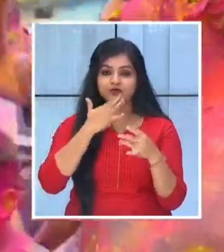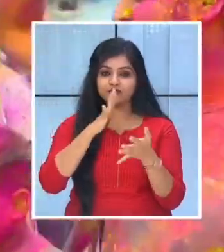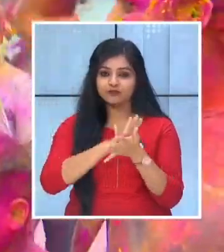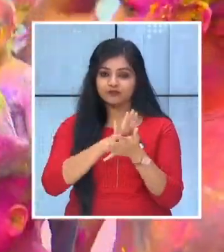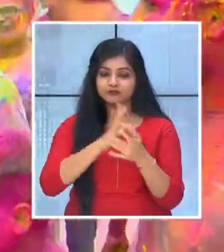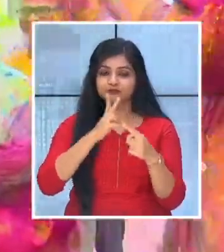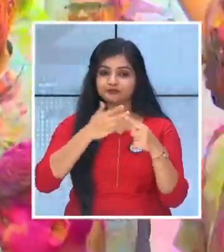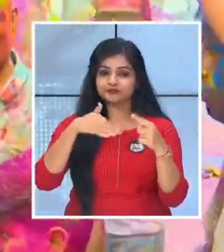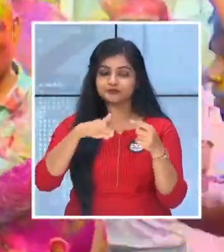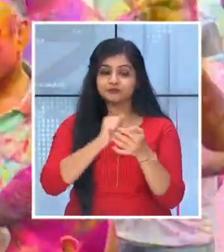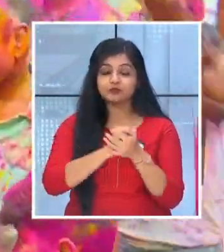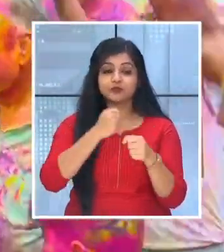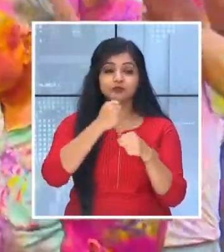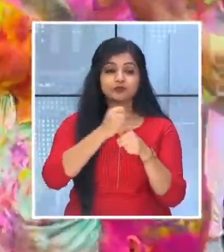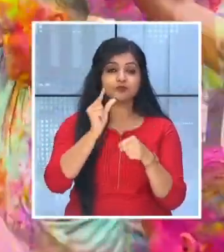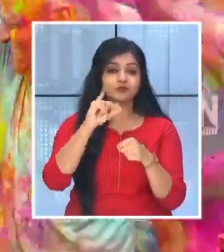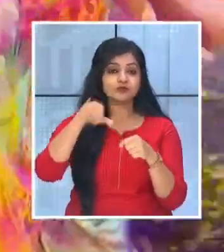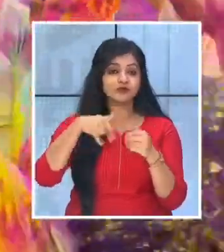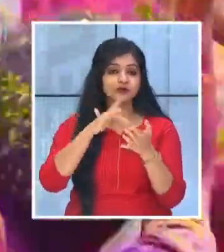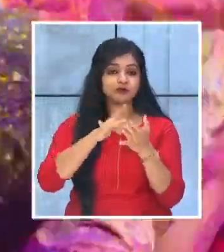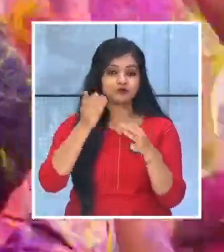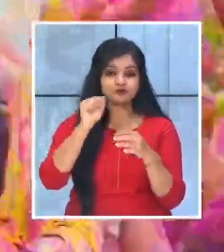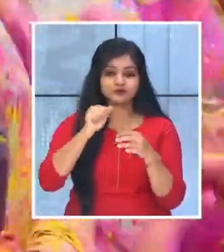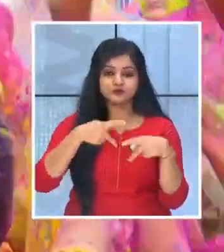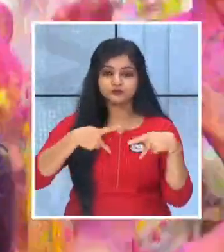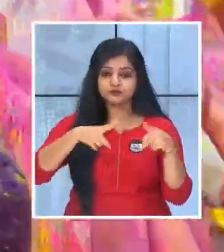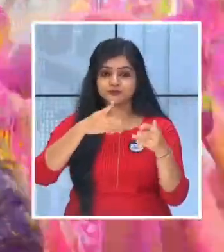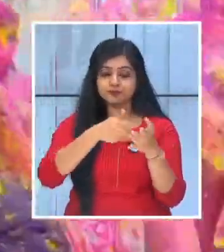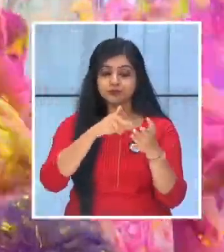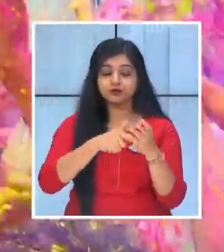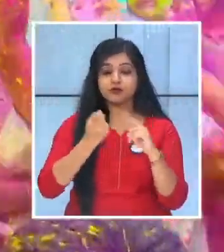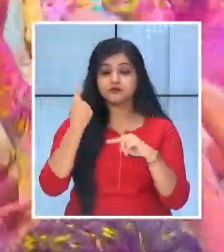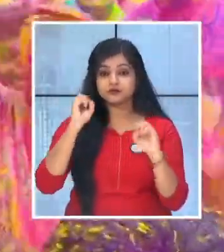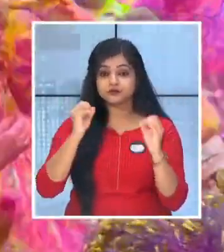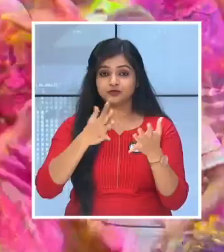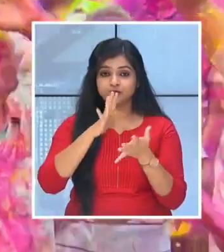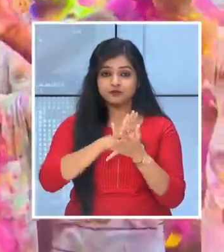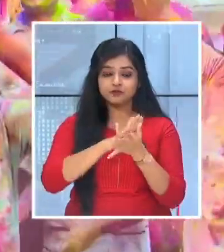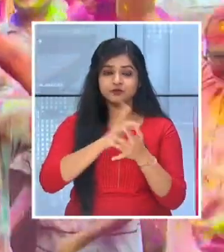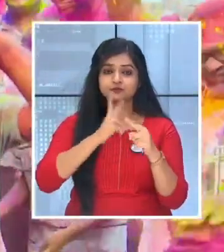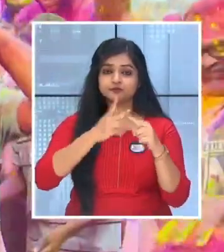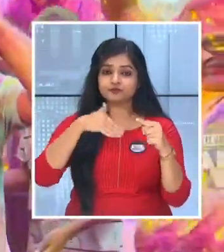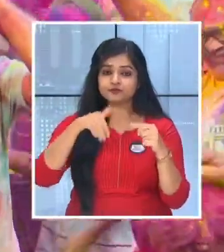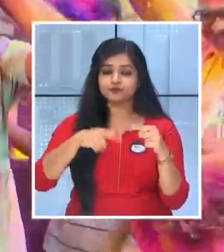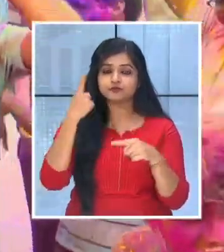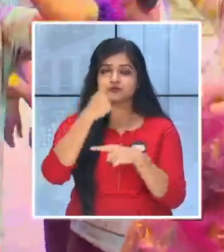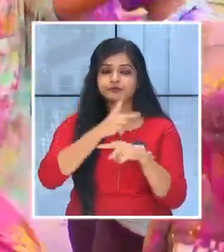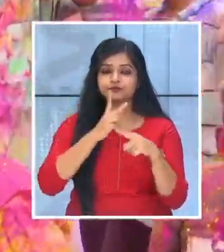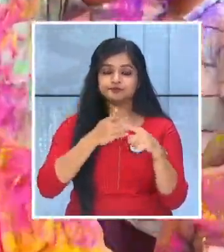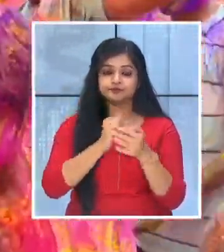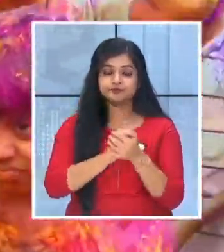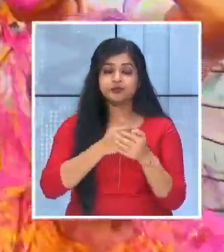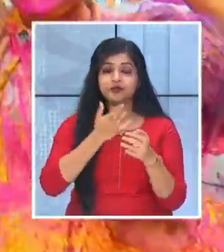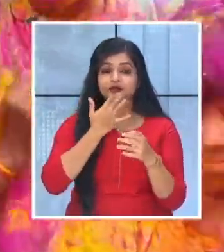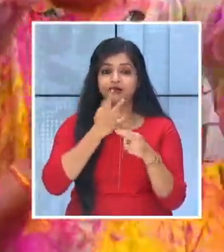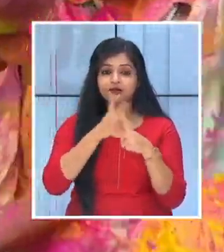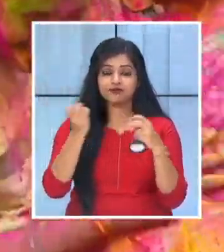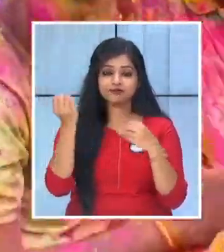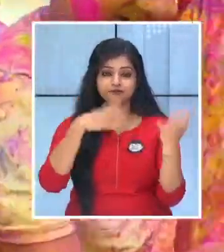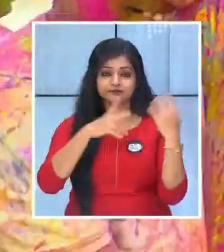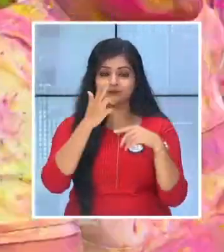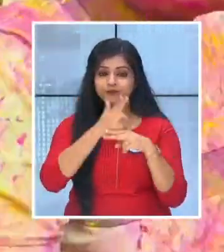ഉള്ളത് ഗുജറാത്തി സ്ട്രീറ്റിലാണ്. ഇന്നലെ തുടങ്ങിയ ആഘോഷങ്ങൾ ഇപ്പോഴും തുടരുകയാണ്. നമ്മൾ ദൃശ്യങ്ങളിൽ കാണുന്ന പോലെ തന്നെ കളറുകളെല്ലാം വാരി